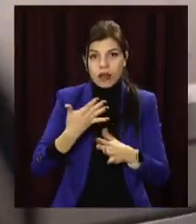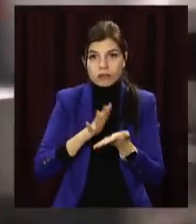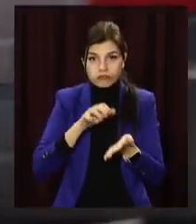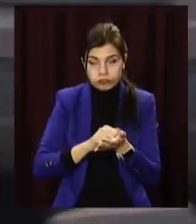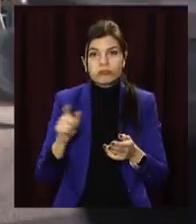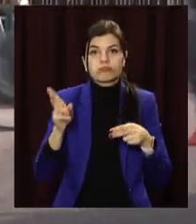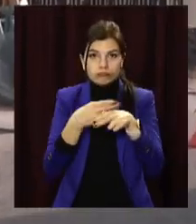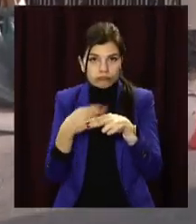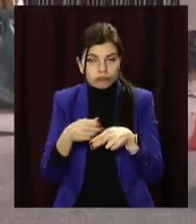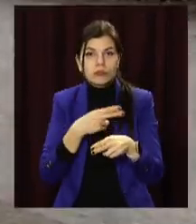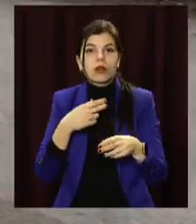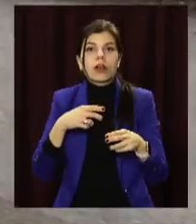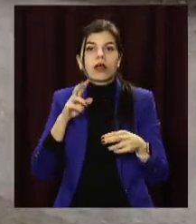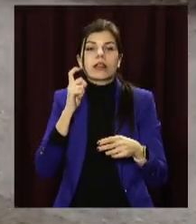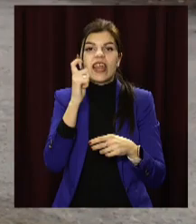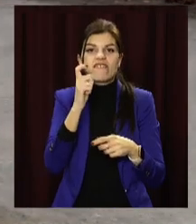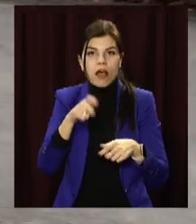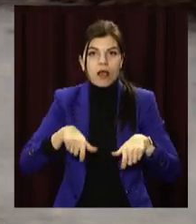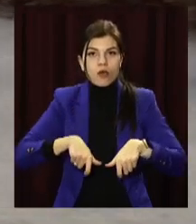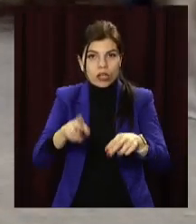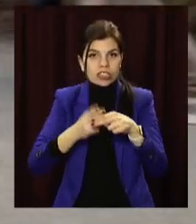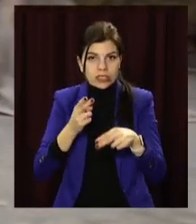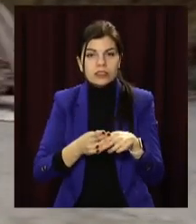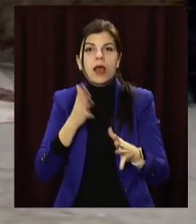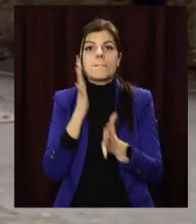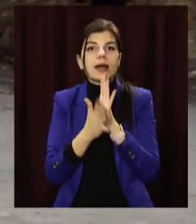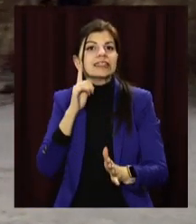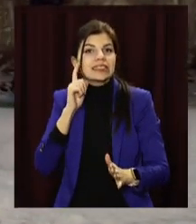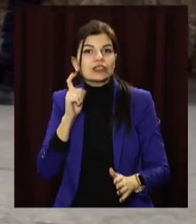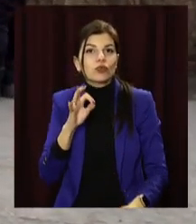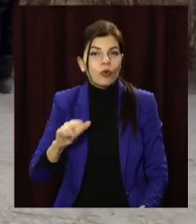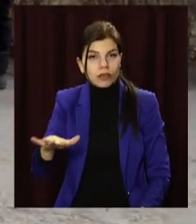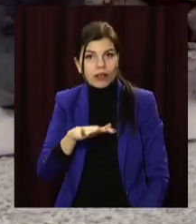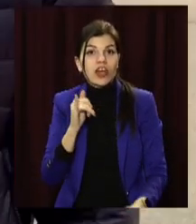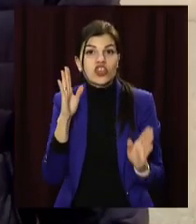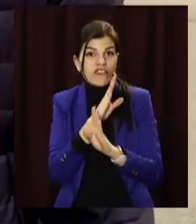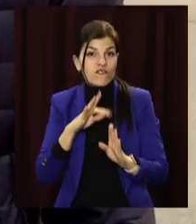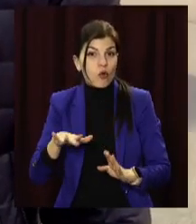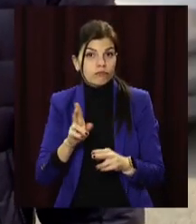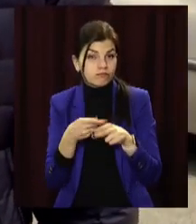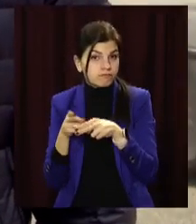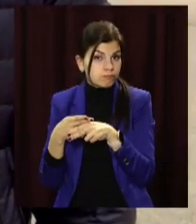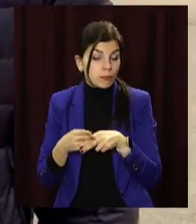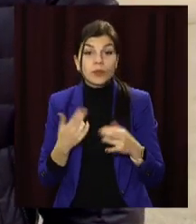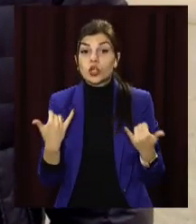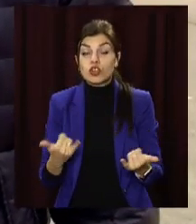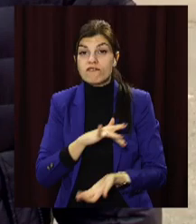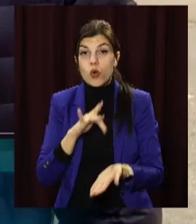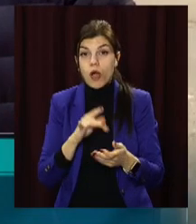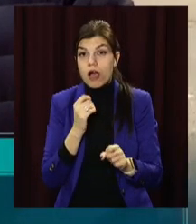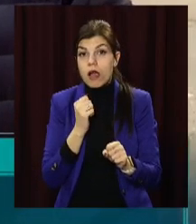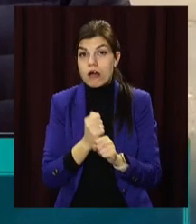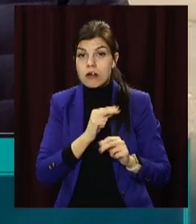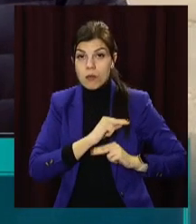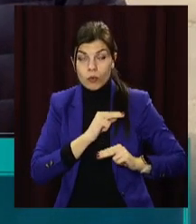з тротуарів та трамвайних колій. А також порядковують парки, зелені зони та двори. Сейчас в городе работают не